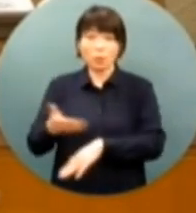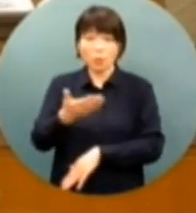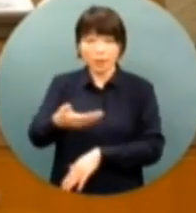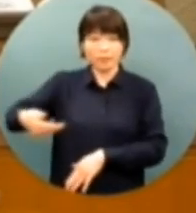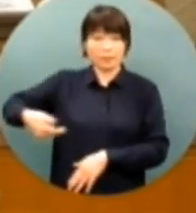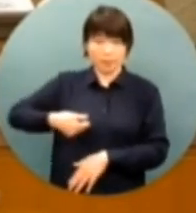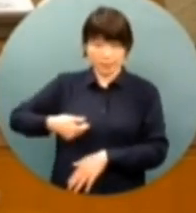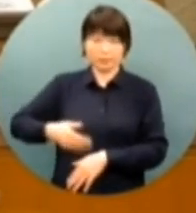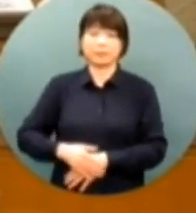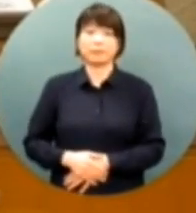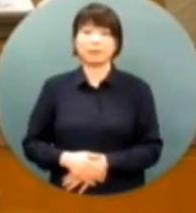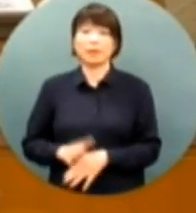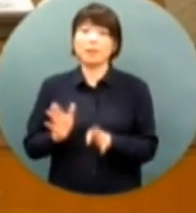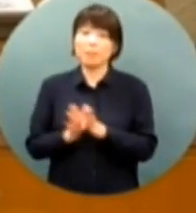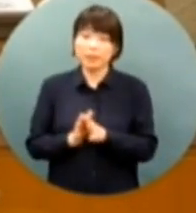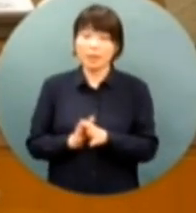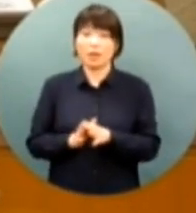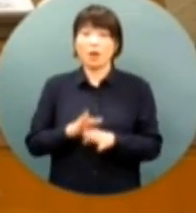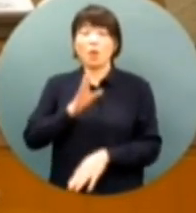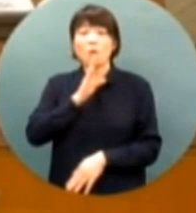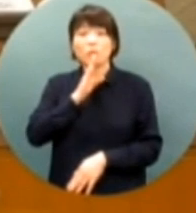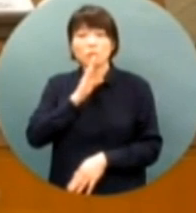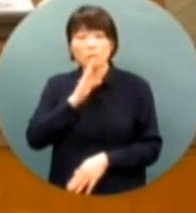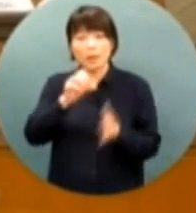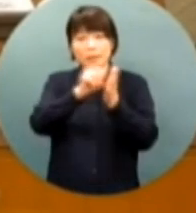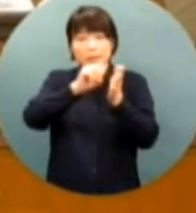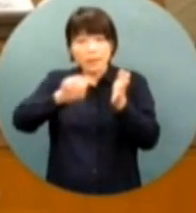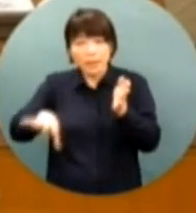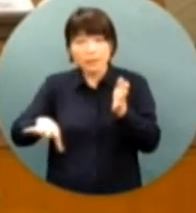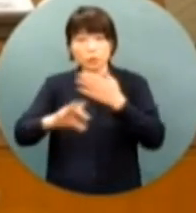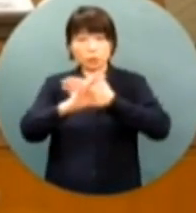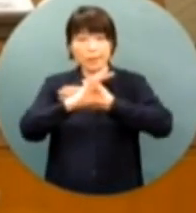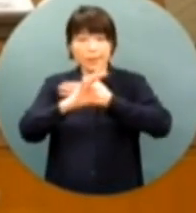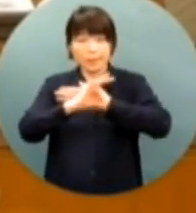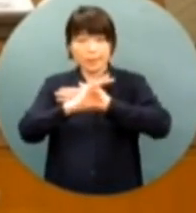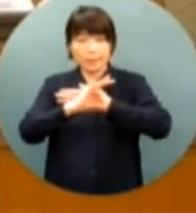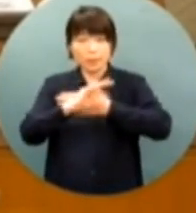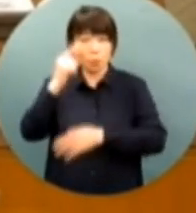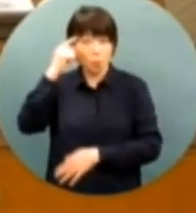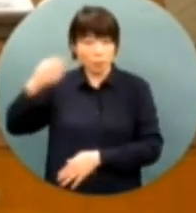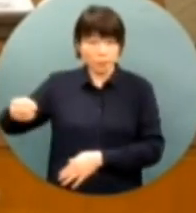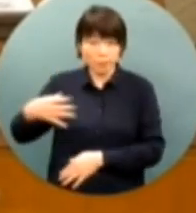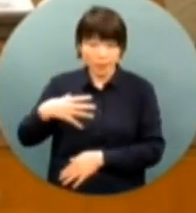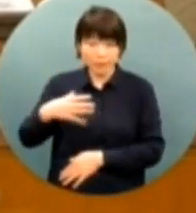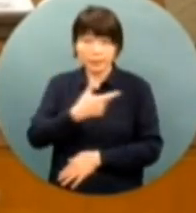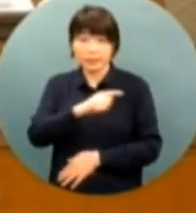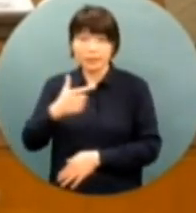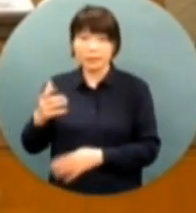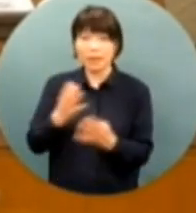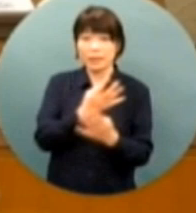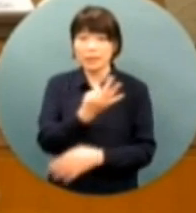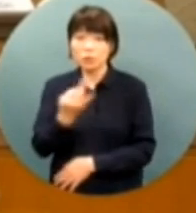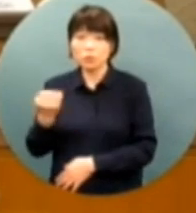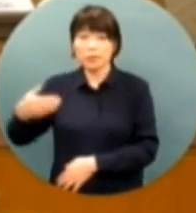から、本来は却下すべき、事案なのではないか。とうとう、何点か